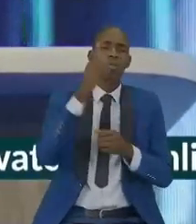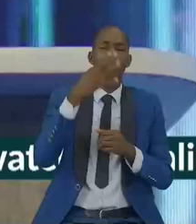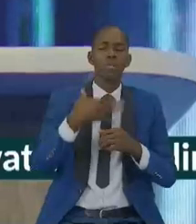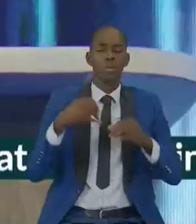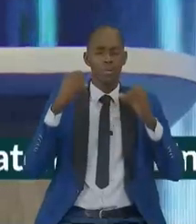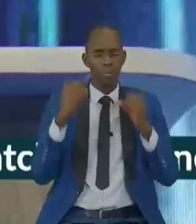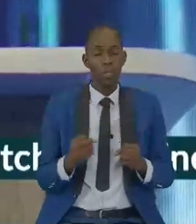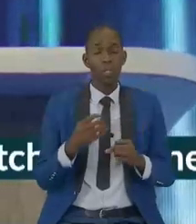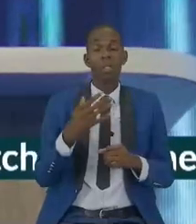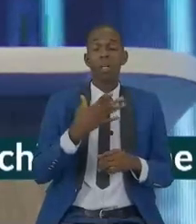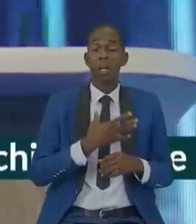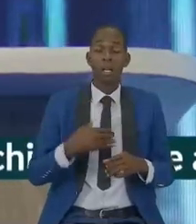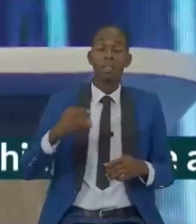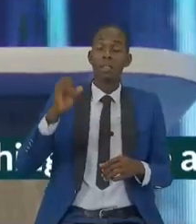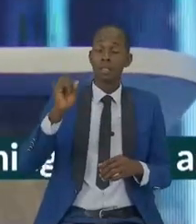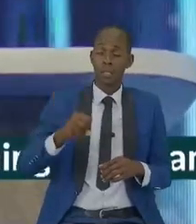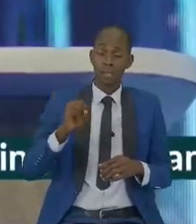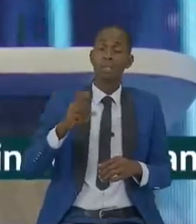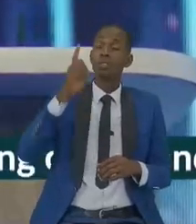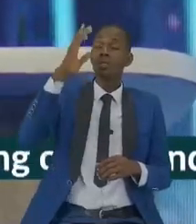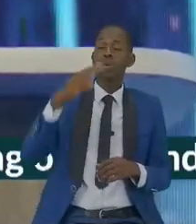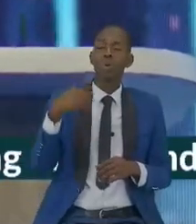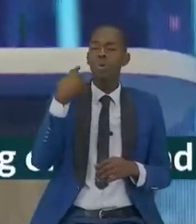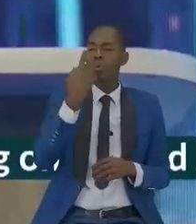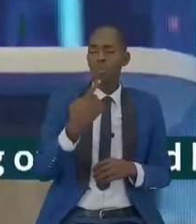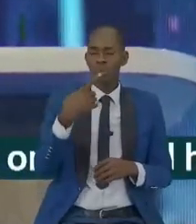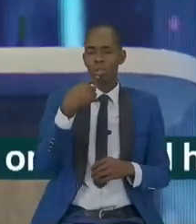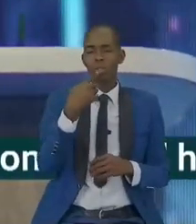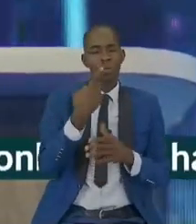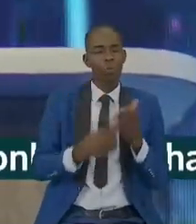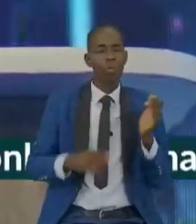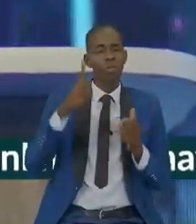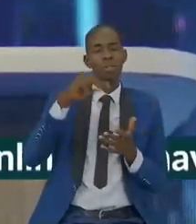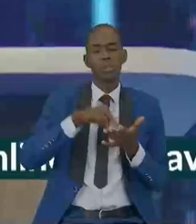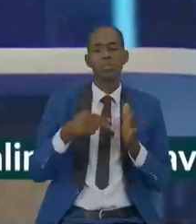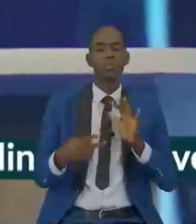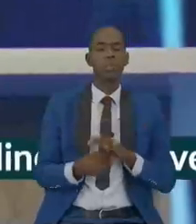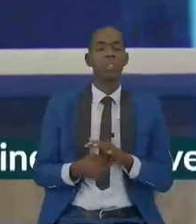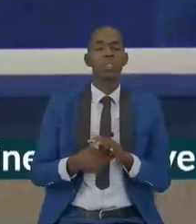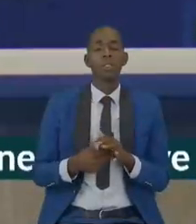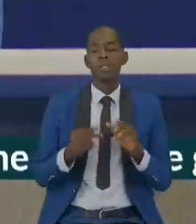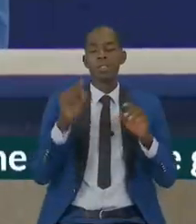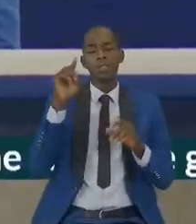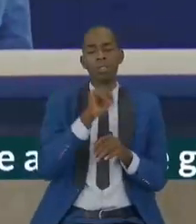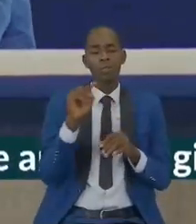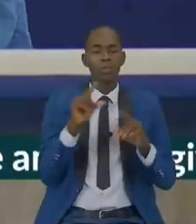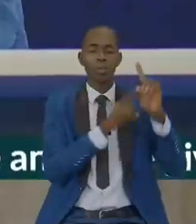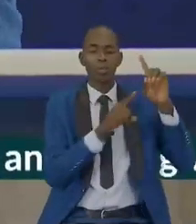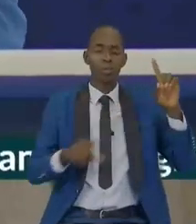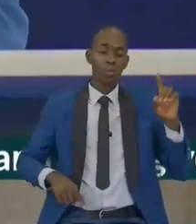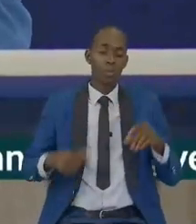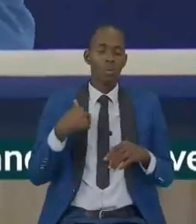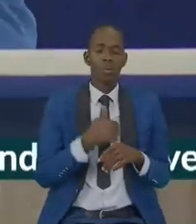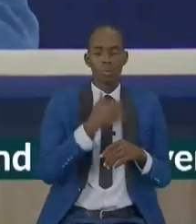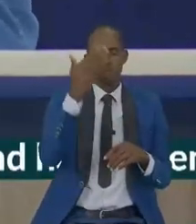d'amour, le Dieu de puissance. Cependant, tu es le Dieu qui est sûr de ce qu'il dit. C'est